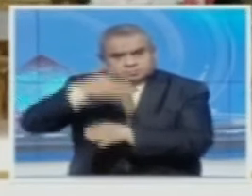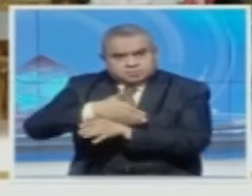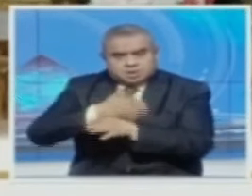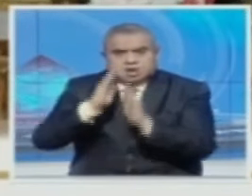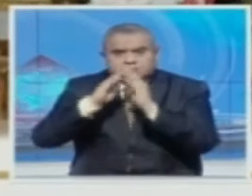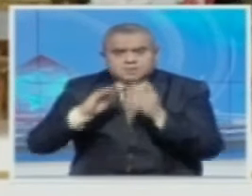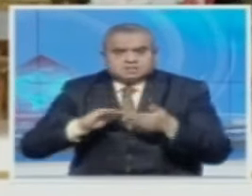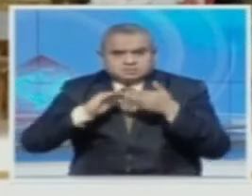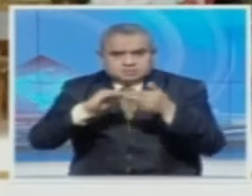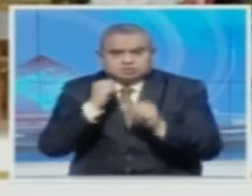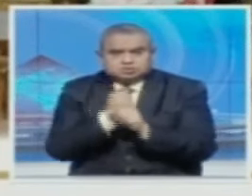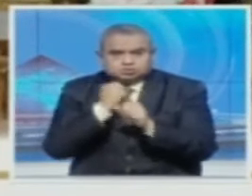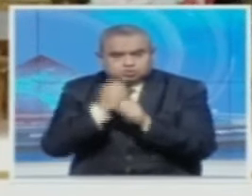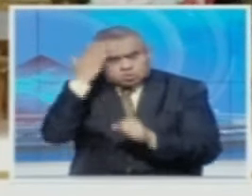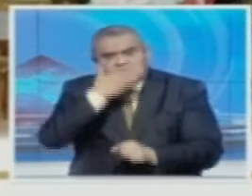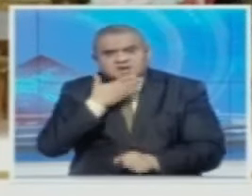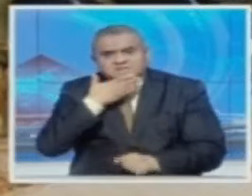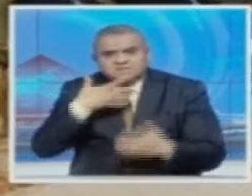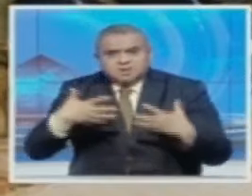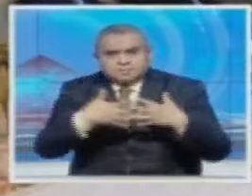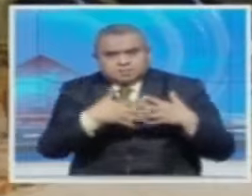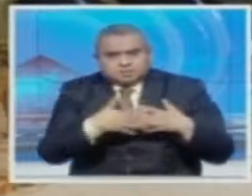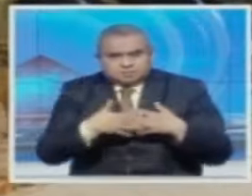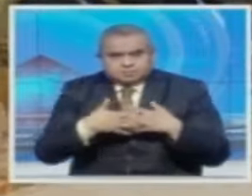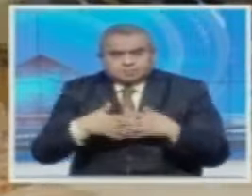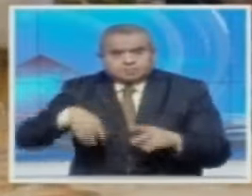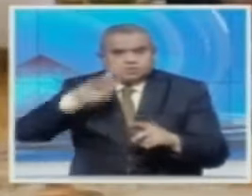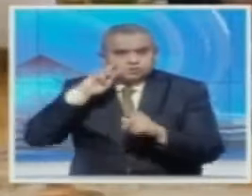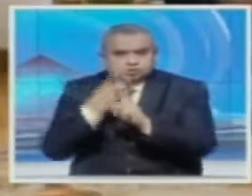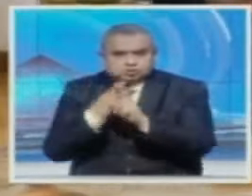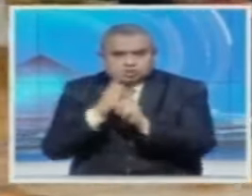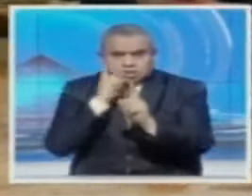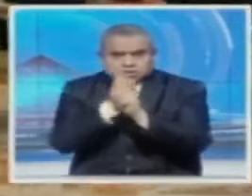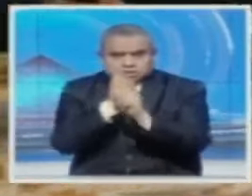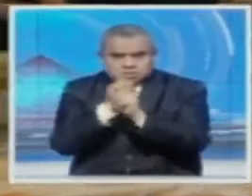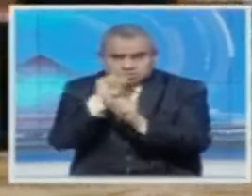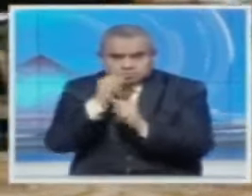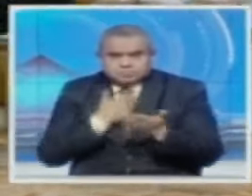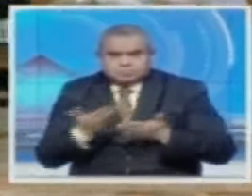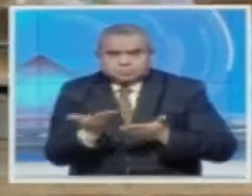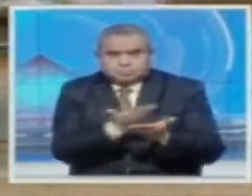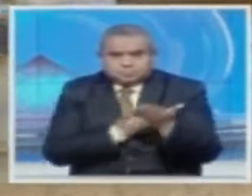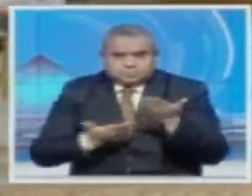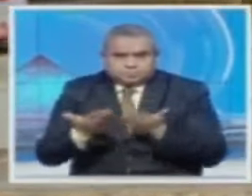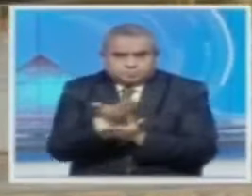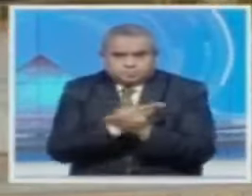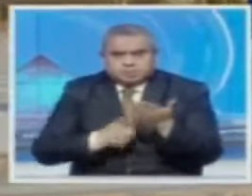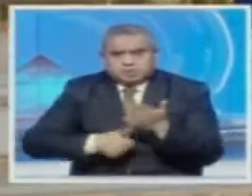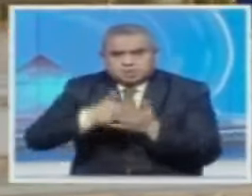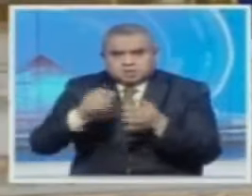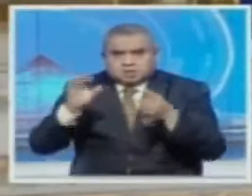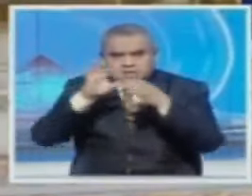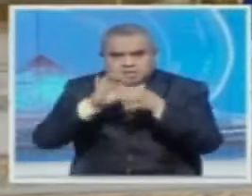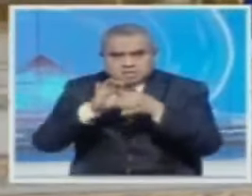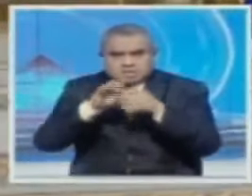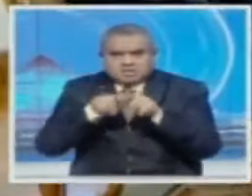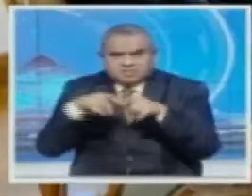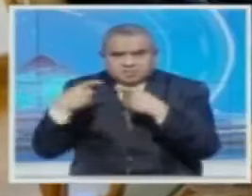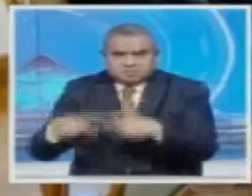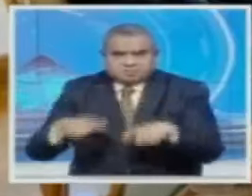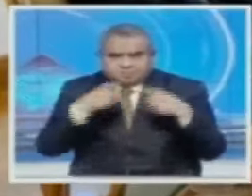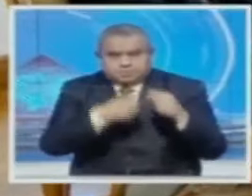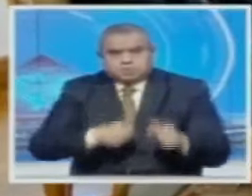دفع العمل الأفريقي المشترك. وقد شهد اللقاء التباحث بشأن سبل تعزيز آفاق العلاقات الثنائية